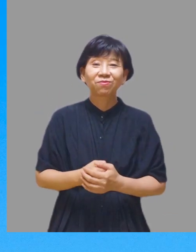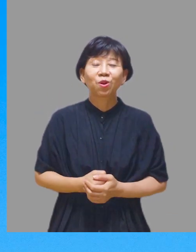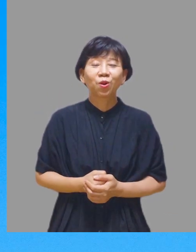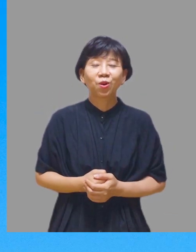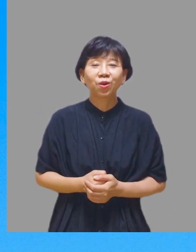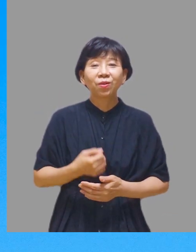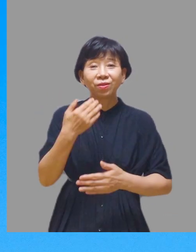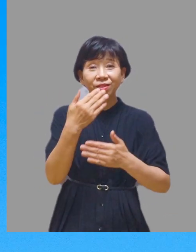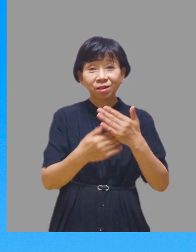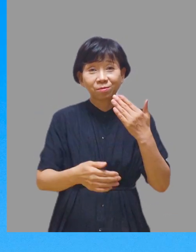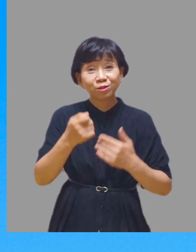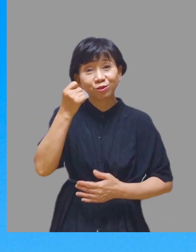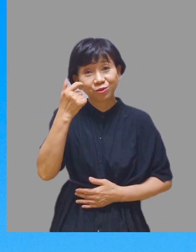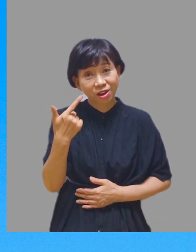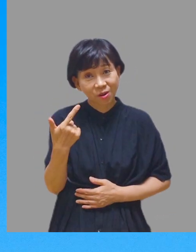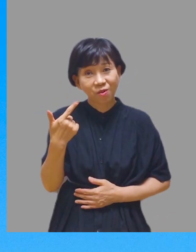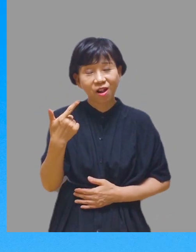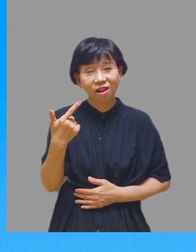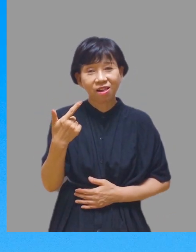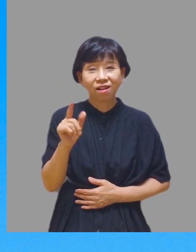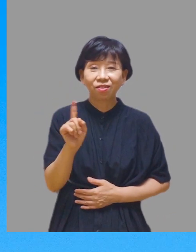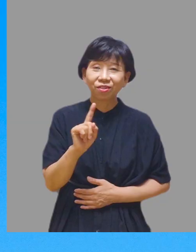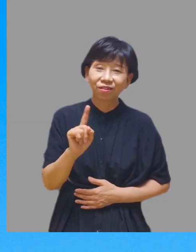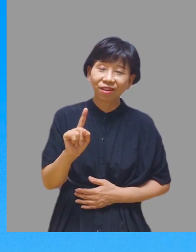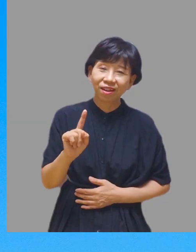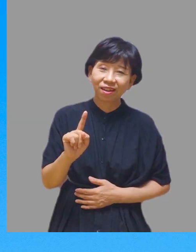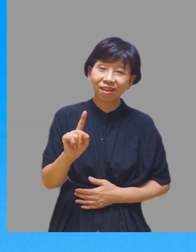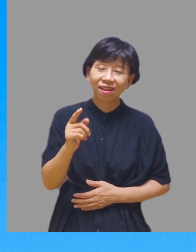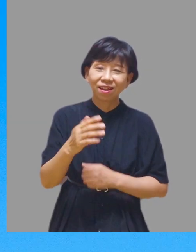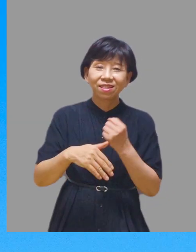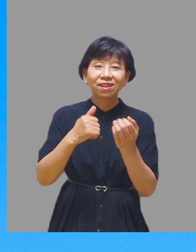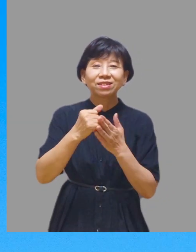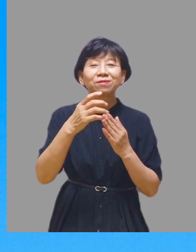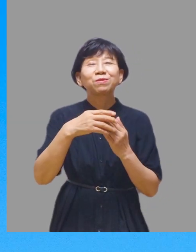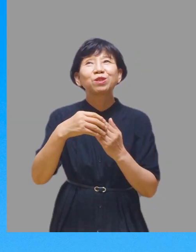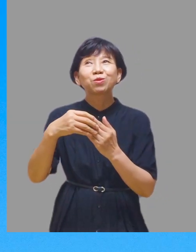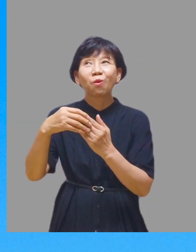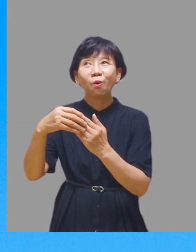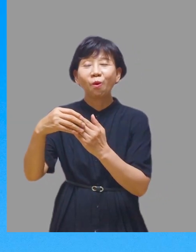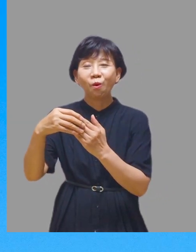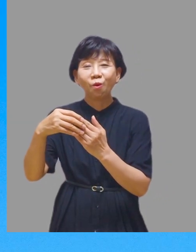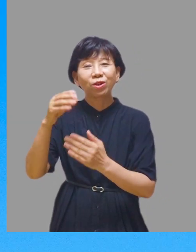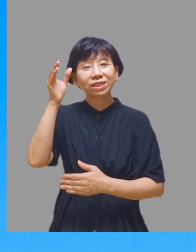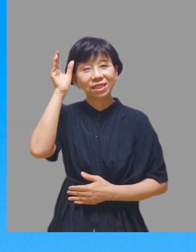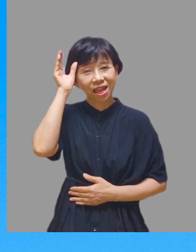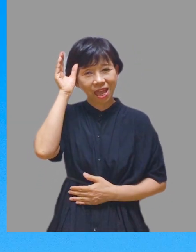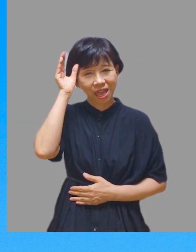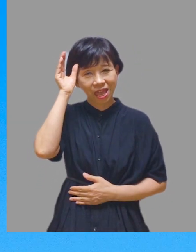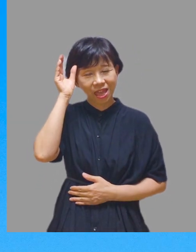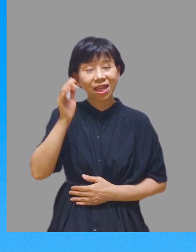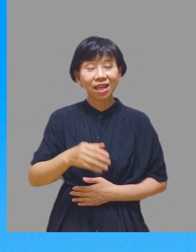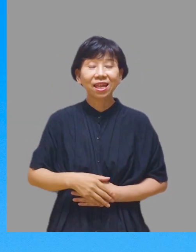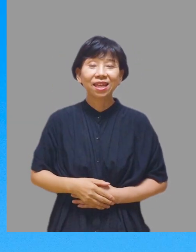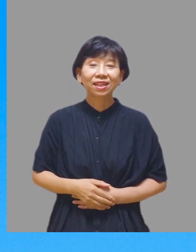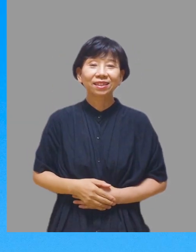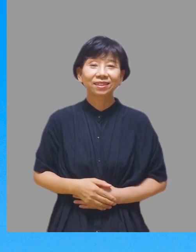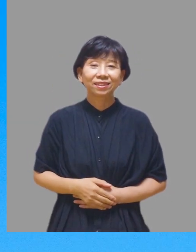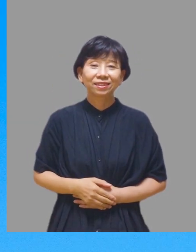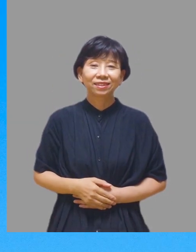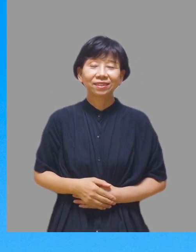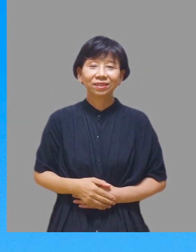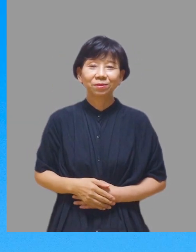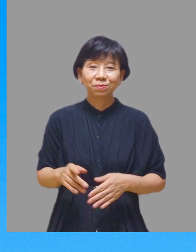은혜로 맞이할 수 있도록 하나님이 인도하신 6달이었는데 남은 6달도 하나님이 인도하실